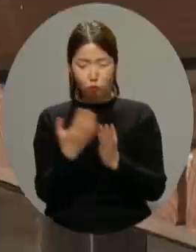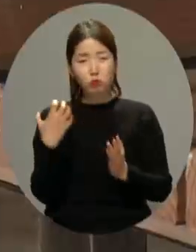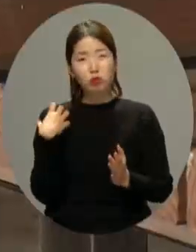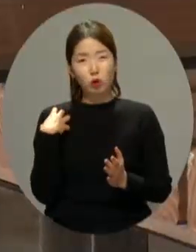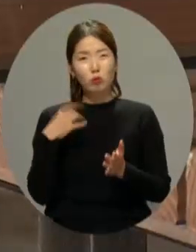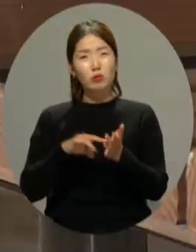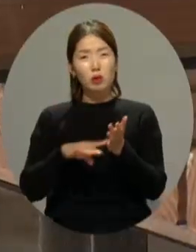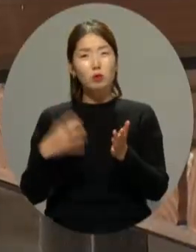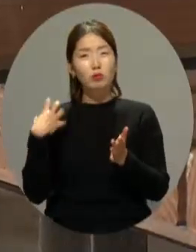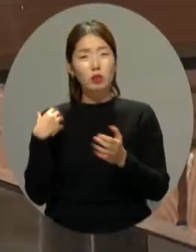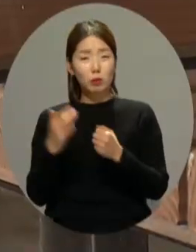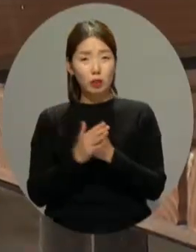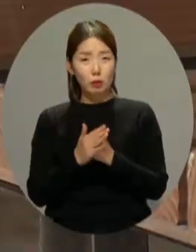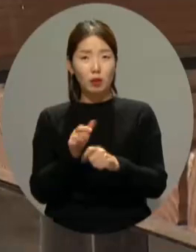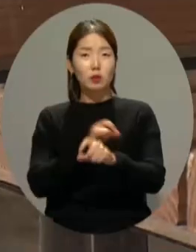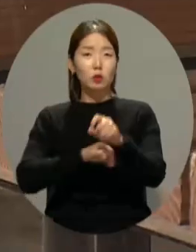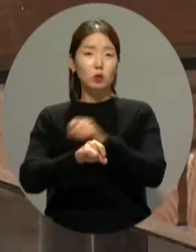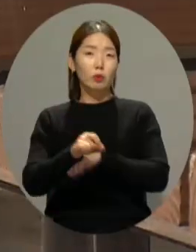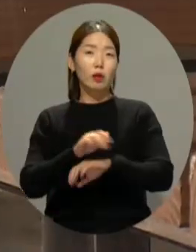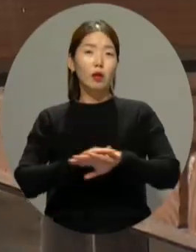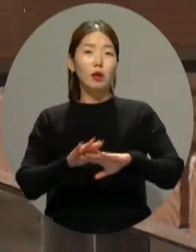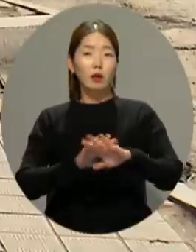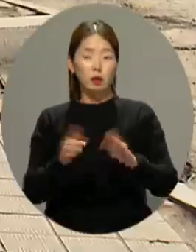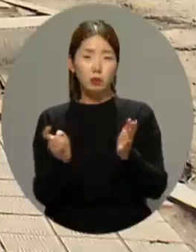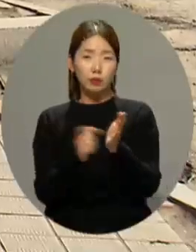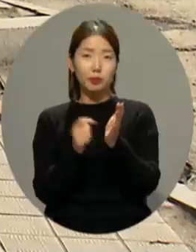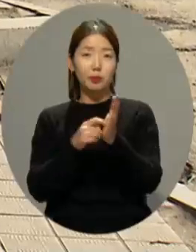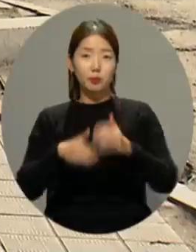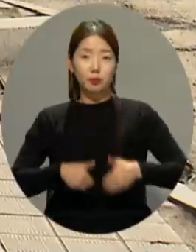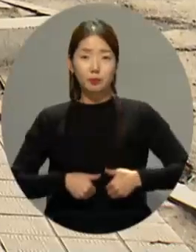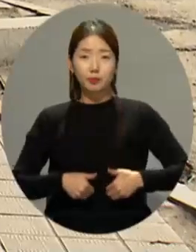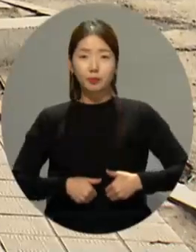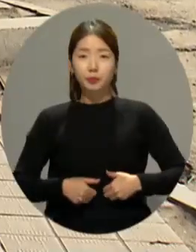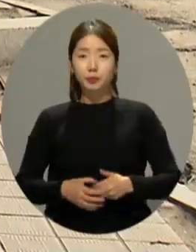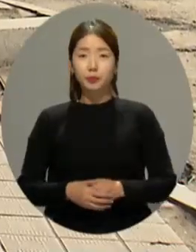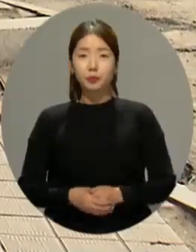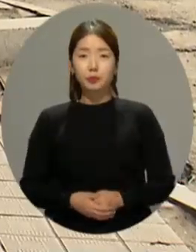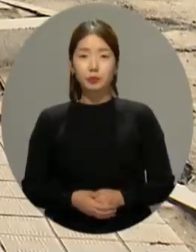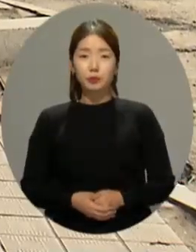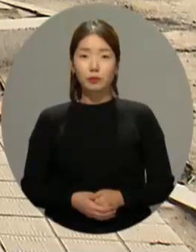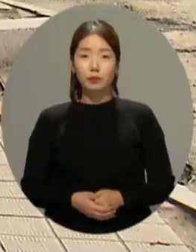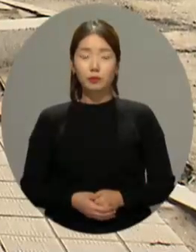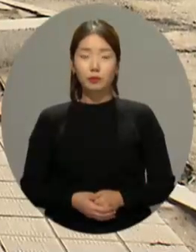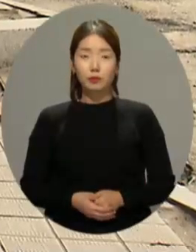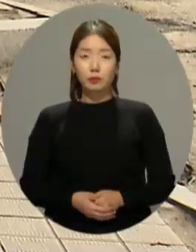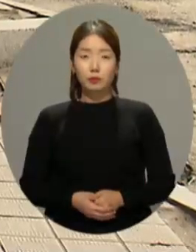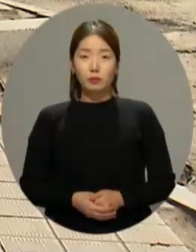부담으로 돌아오지 않도록 적극적인 대책 마련이 시급해 보입니다 MBC 뉴스 유령입니다